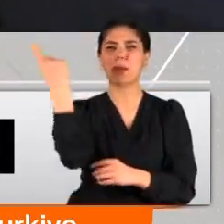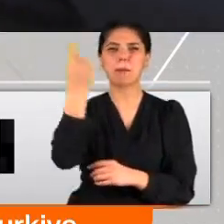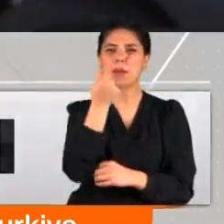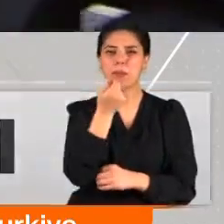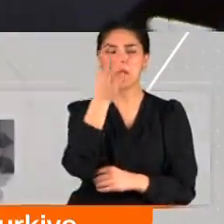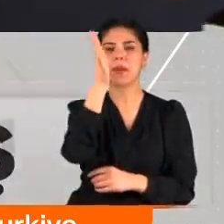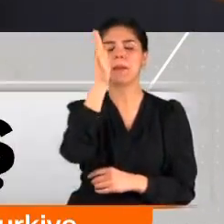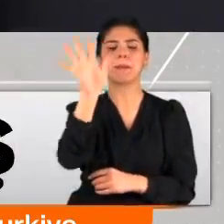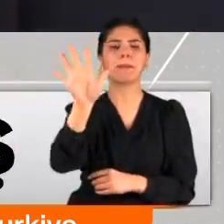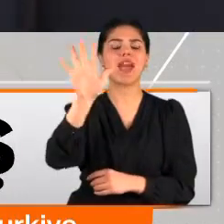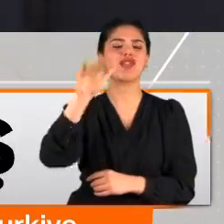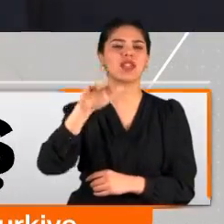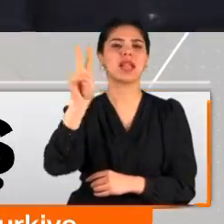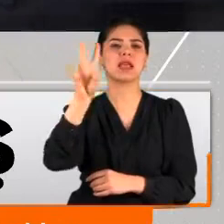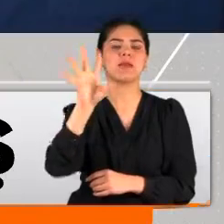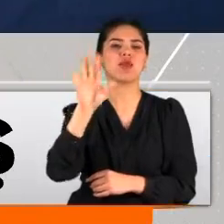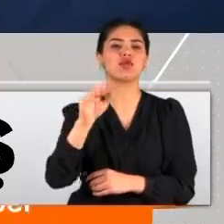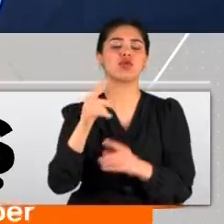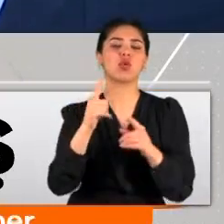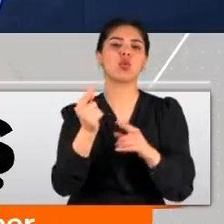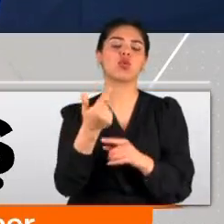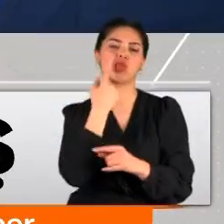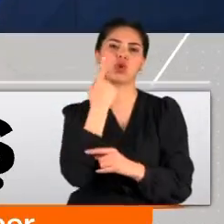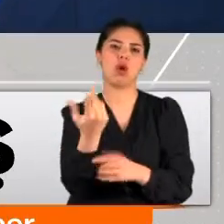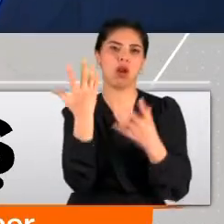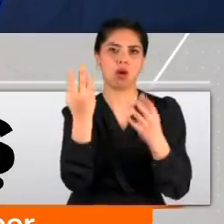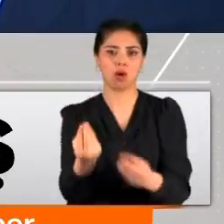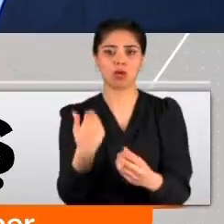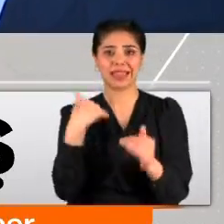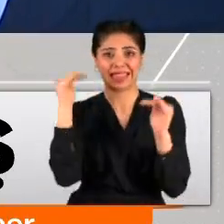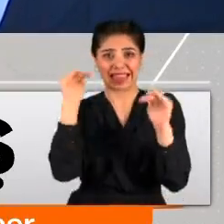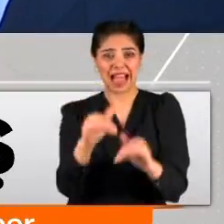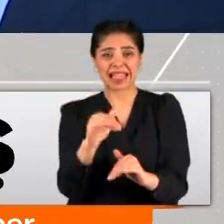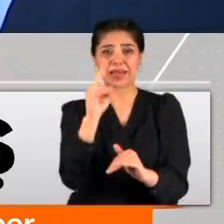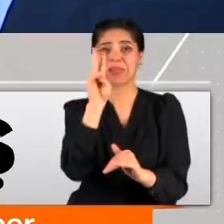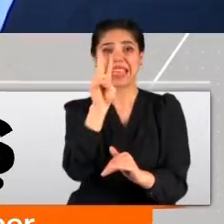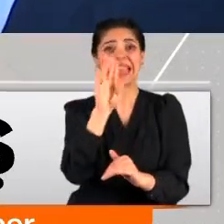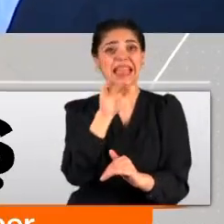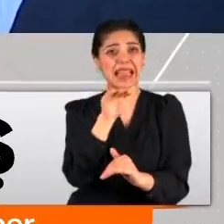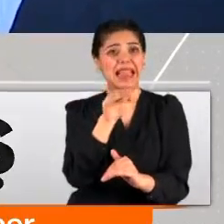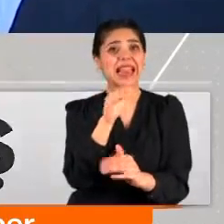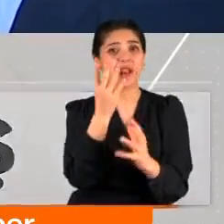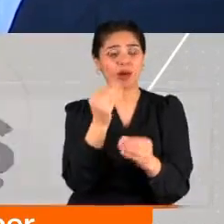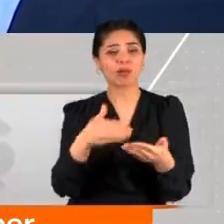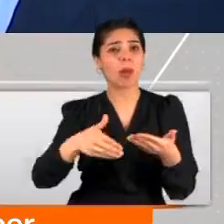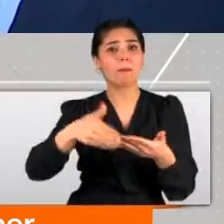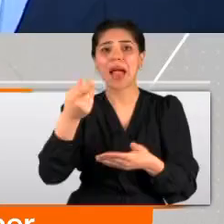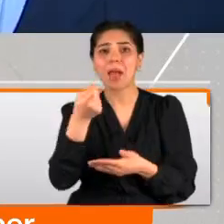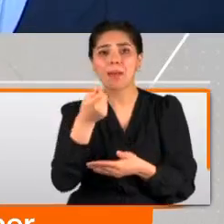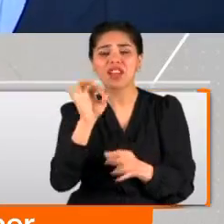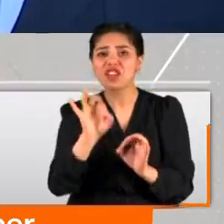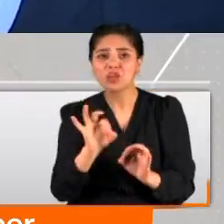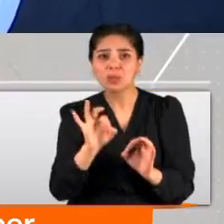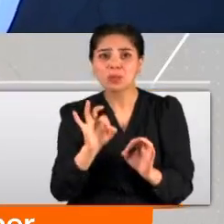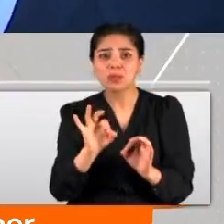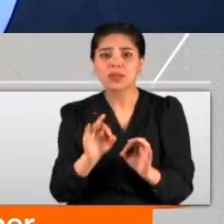de 5 lira 25 kuruş olarak belirlendi. Geldiğinde 2.50 kuruş olan bilet parası şimdi kaçı